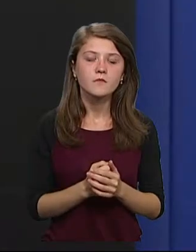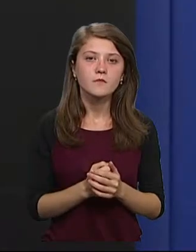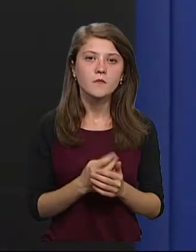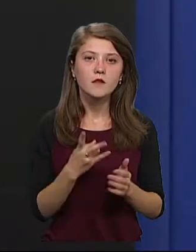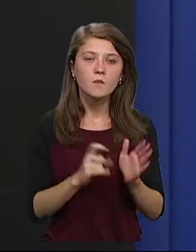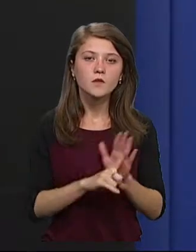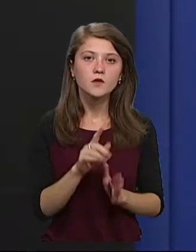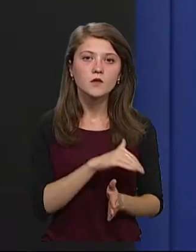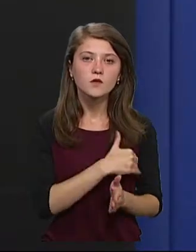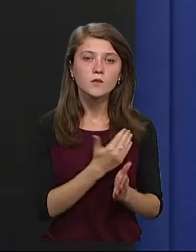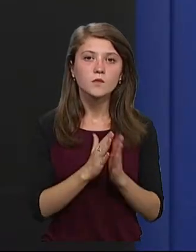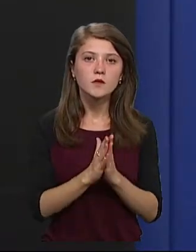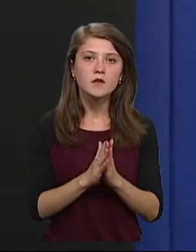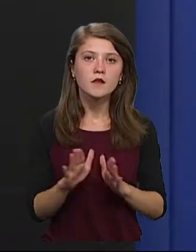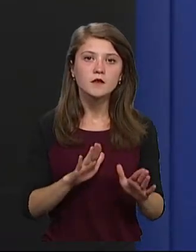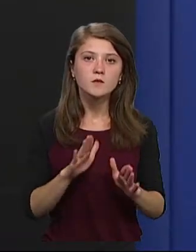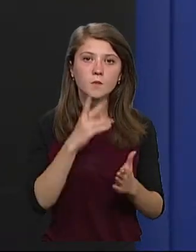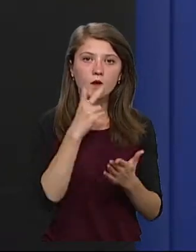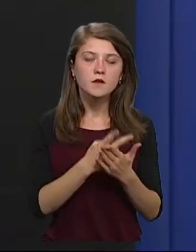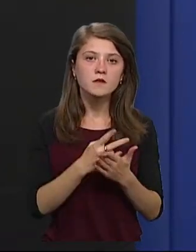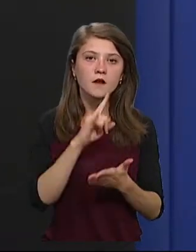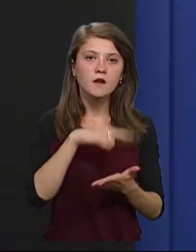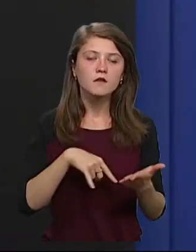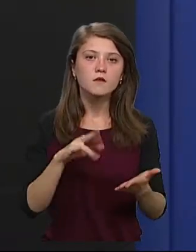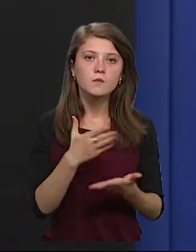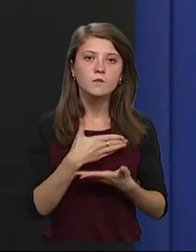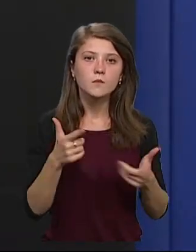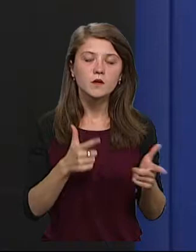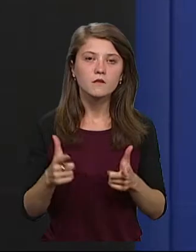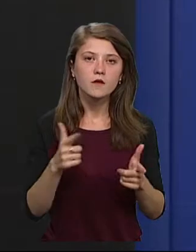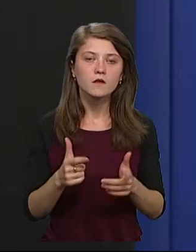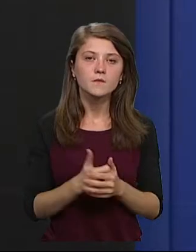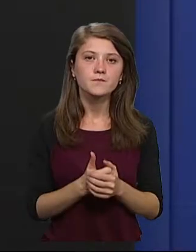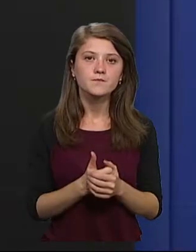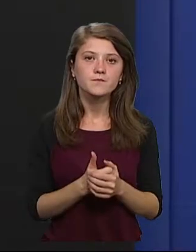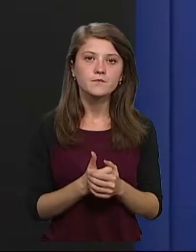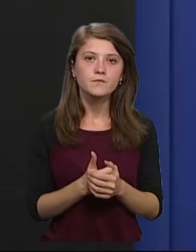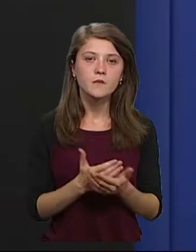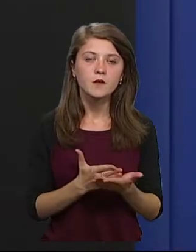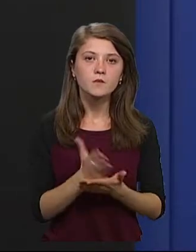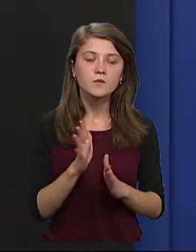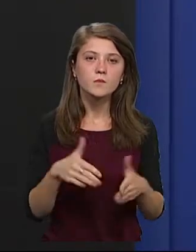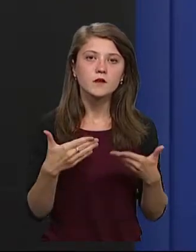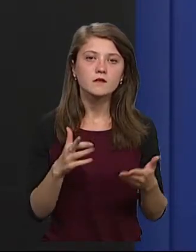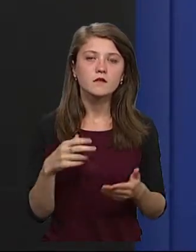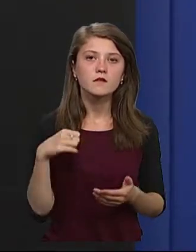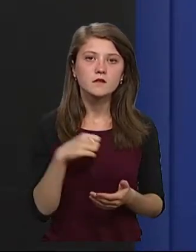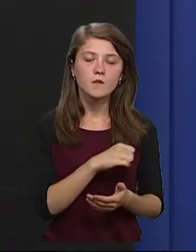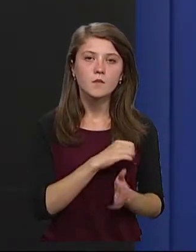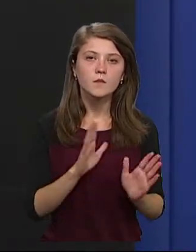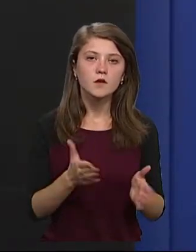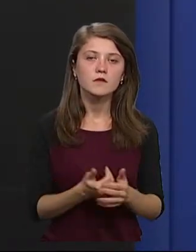початок хочу попросити режисерів показати карту, яку ми підготували, там, де відмінрегіон буду пропозиції, як саме